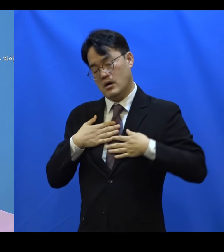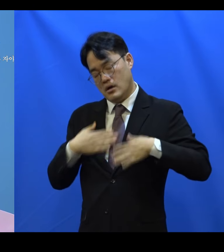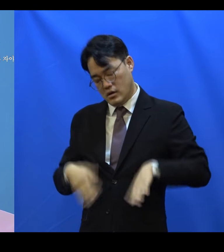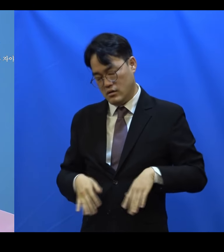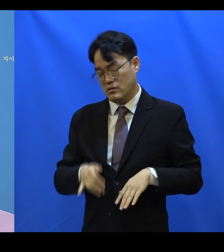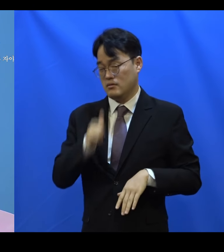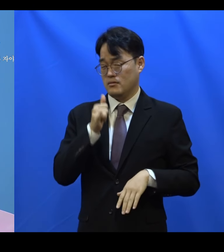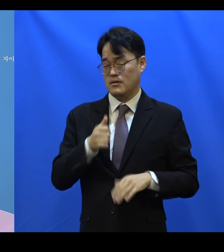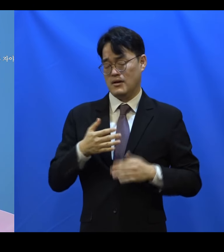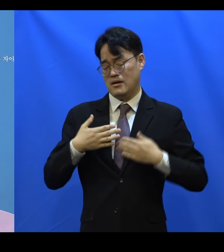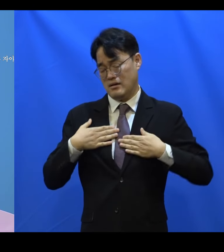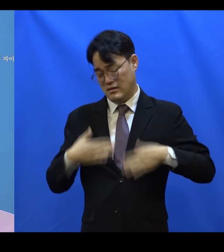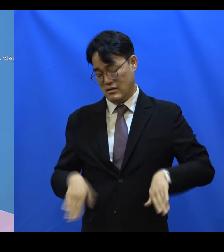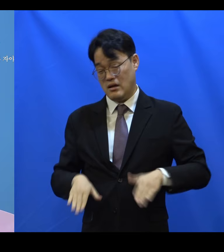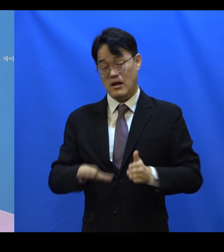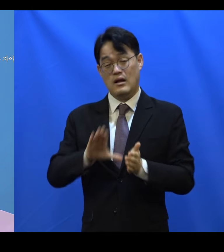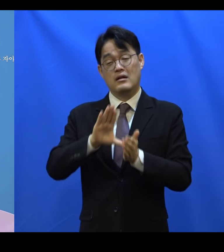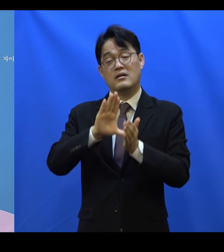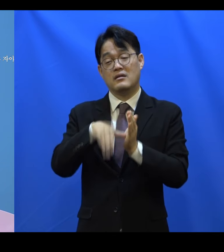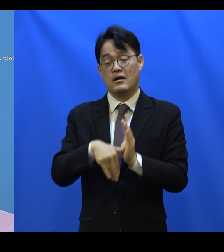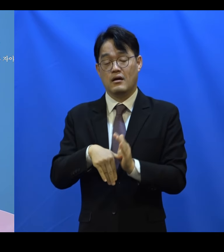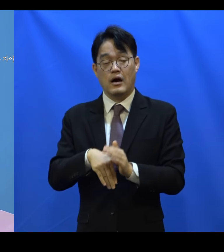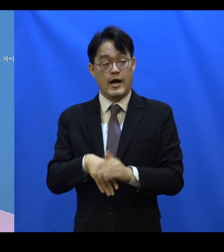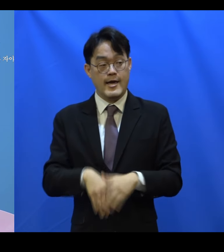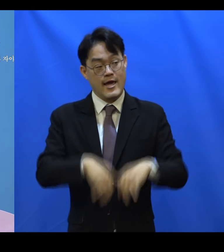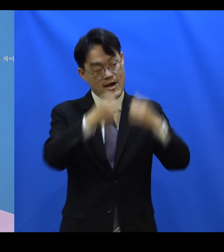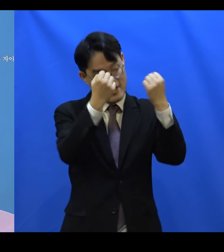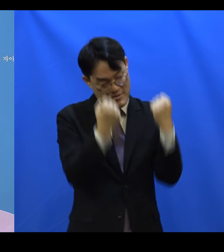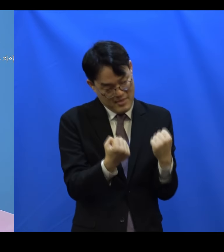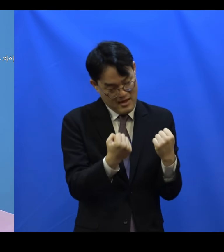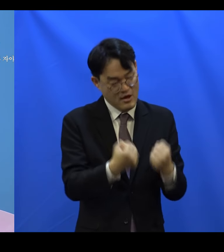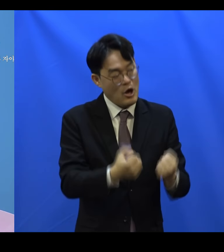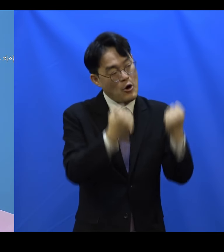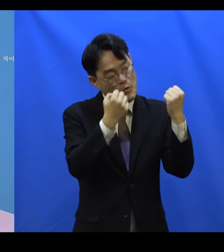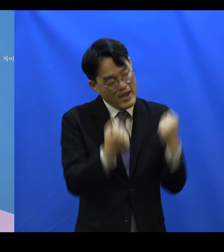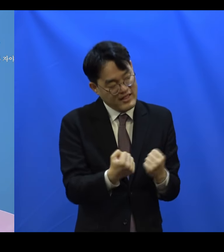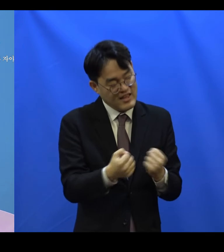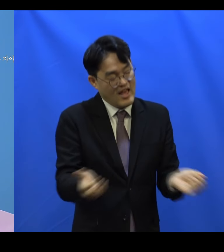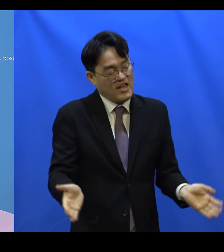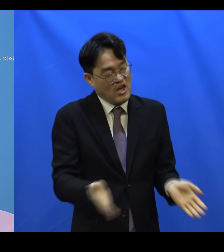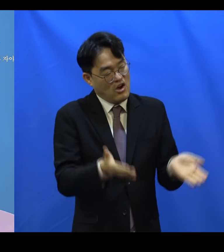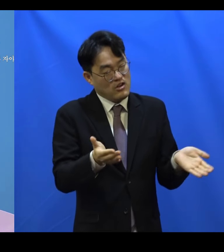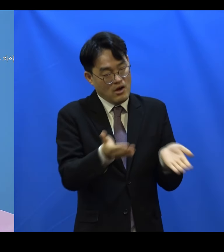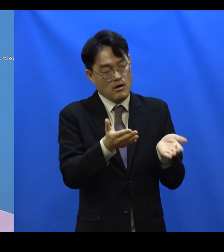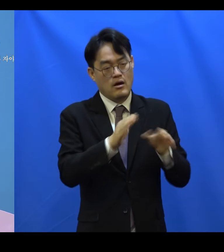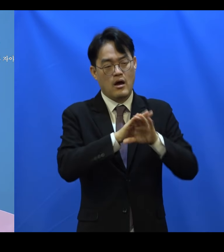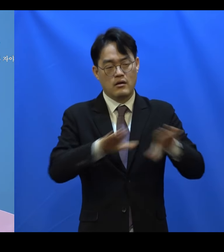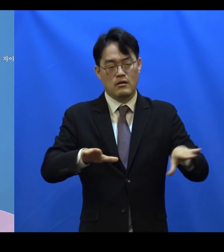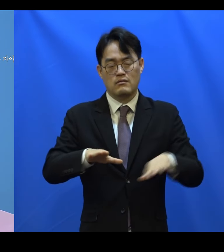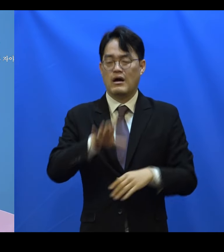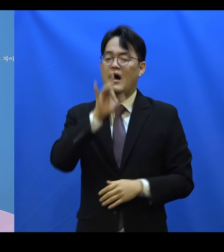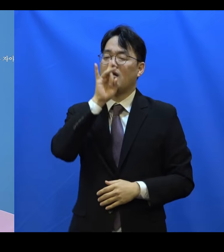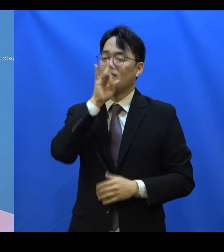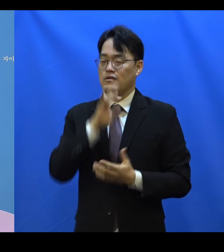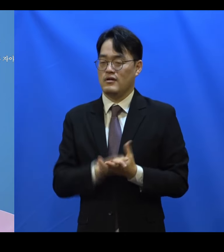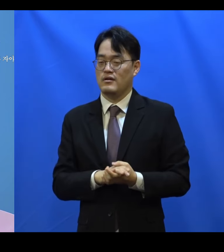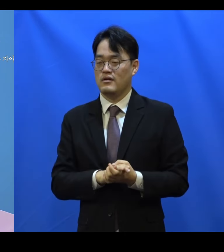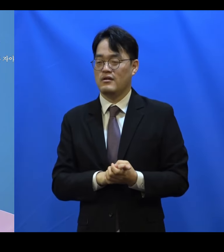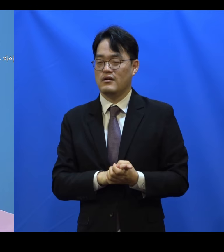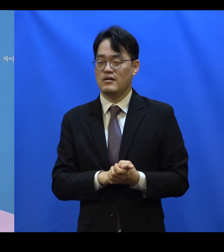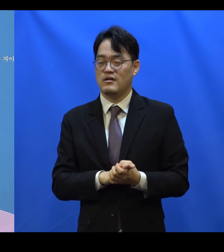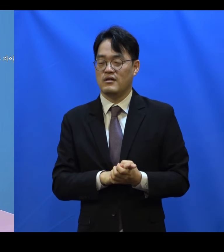그런 지쳤을 때는 값싼 위로로는 안 돼요. 뭐 연말에 뭐 격려하기 위해서 뭐 이렇게 잔치도 하고